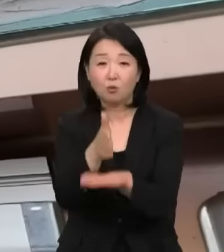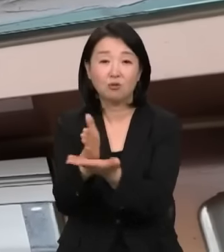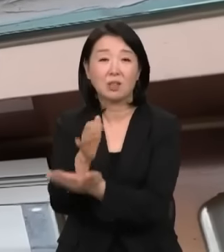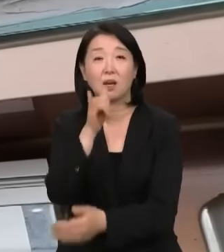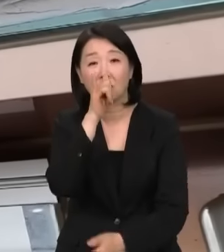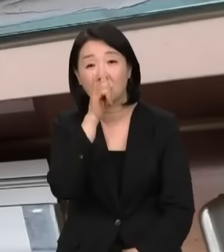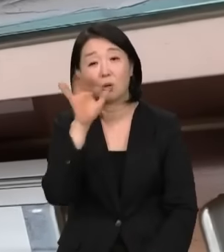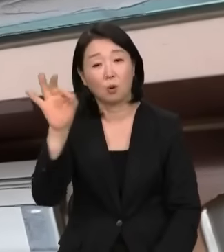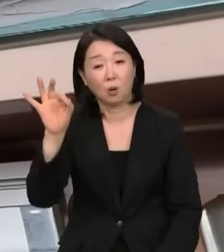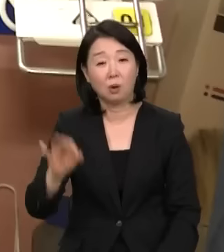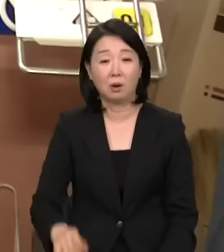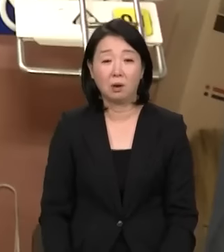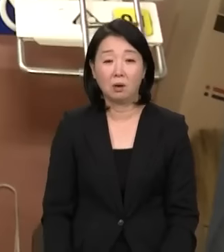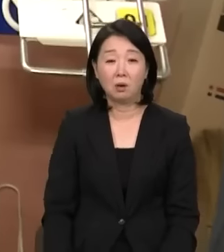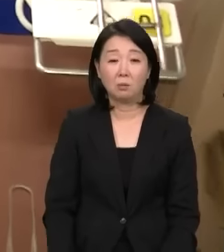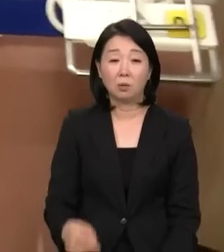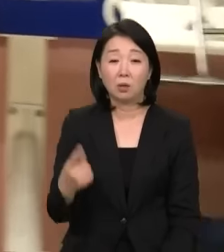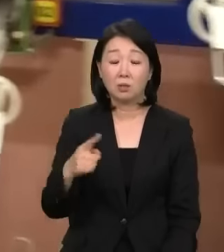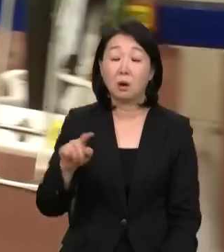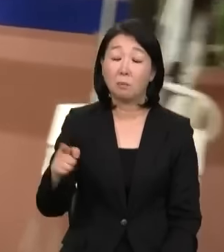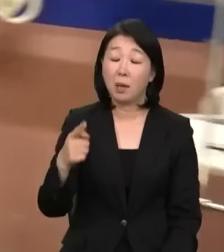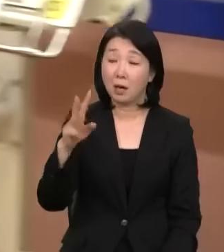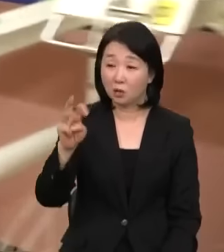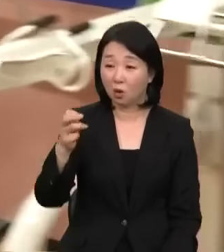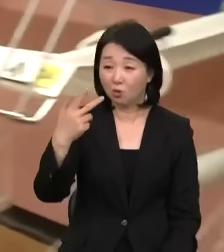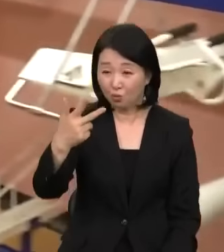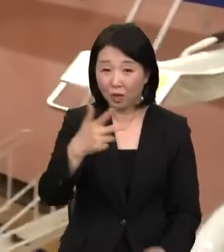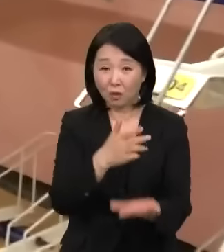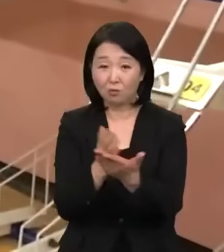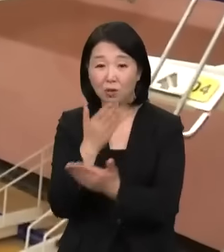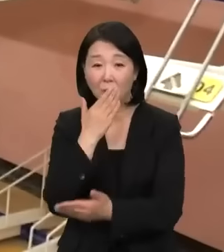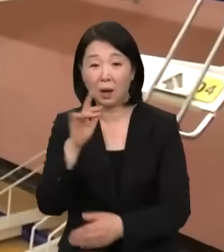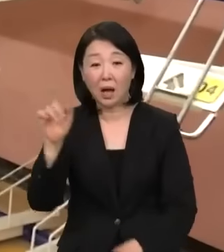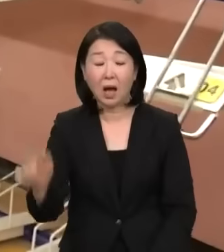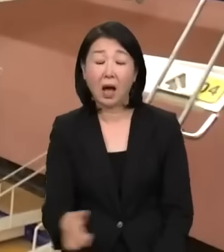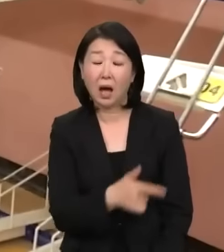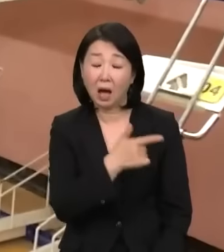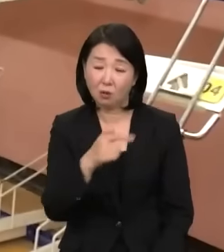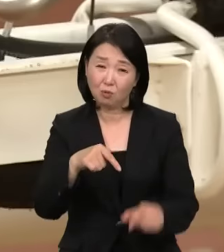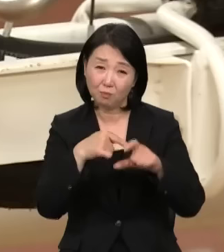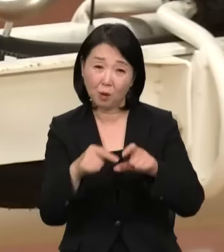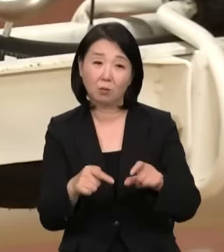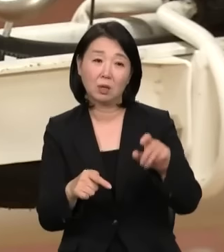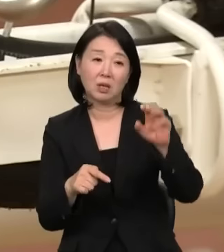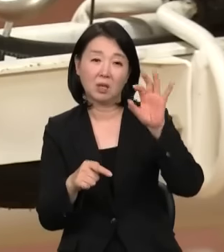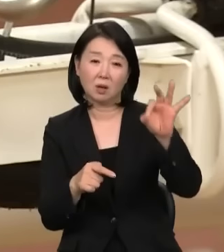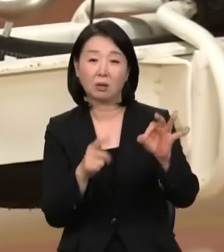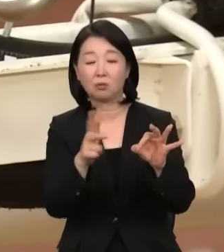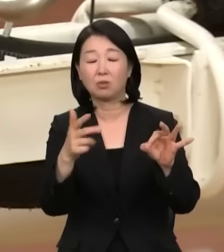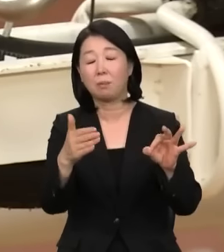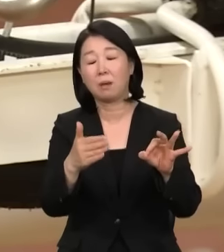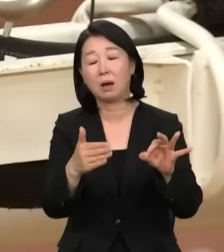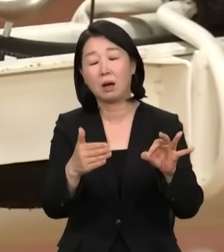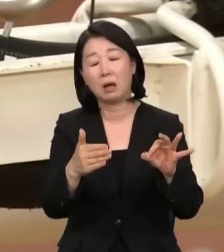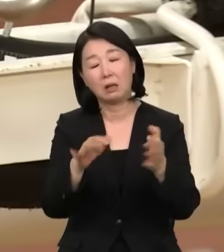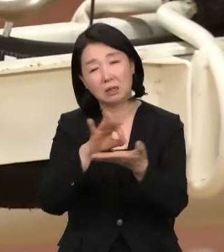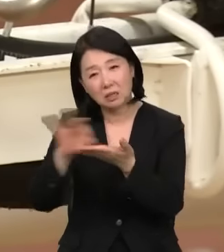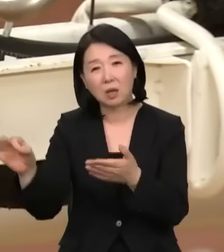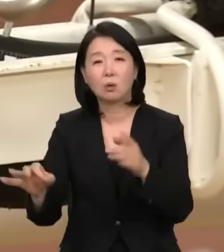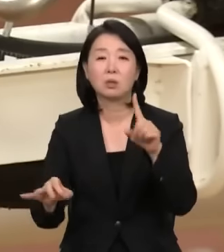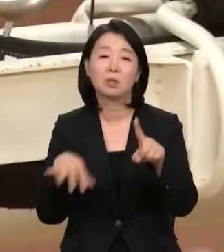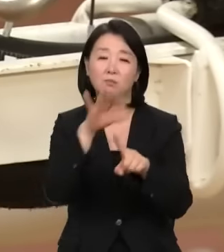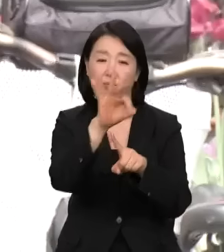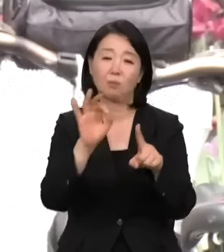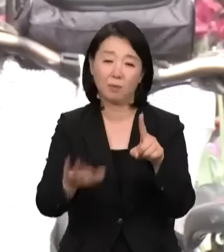있습니다. 모두 1,132대를 세울 수 있는데 하루 평균 10대 안팎, 이용률이 1%에도 미치지